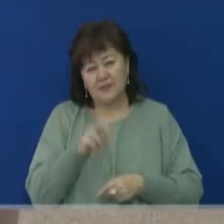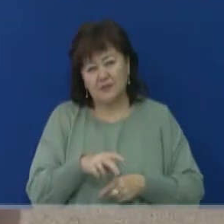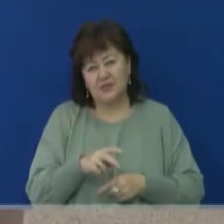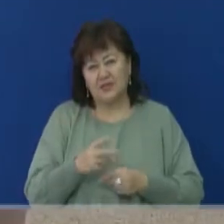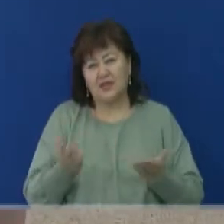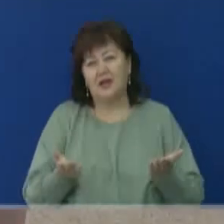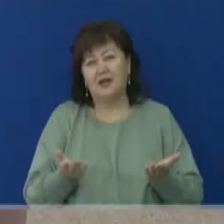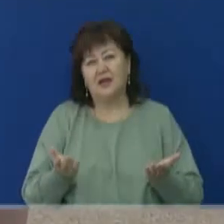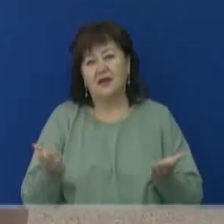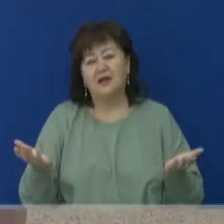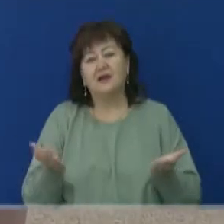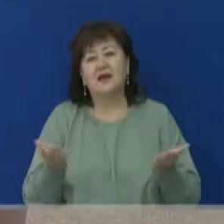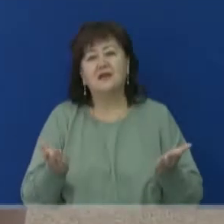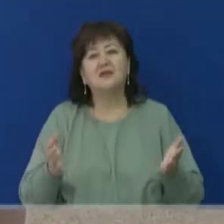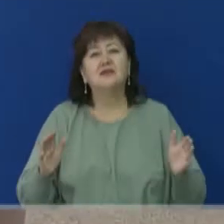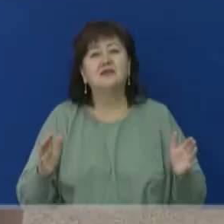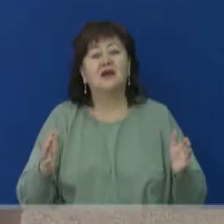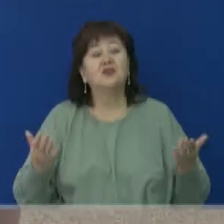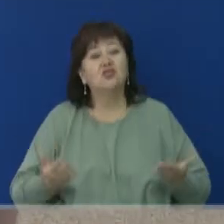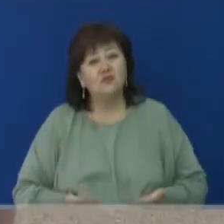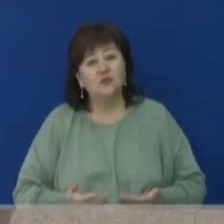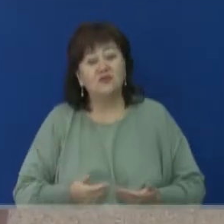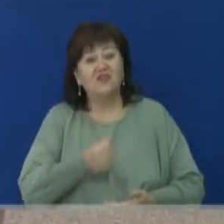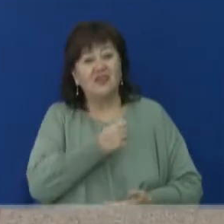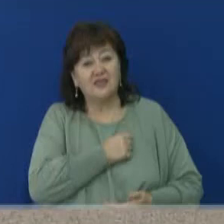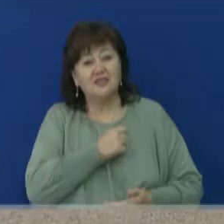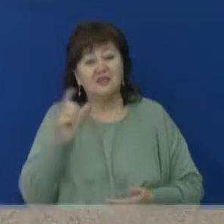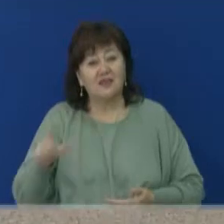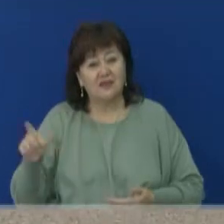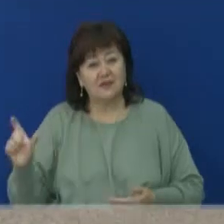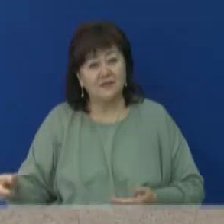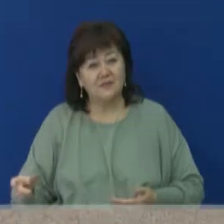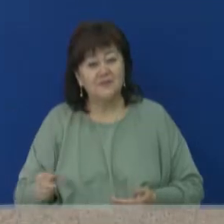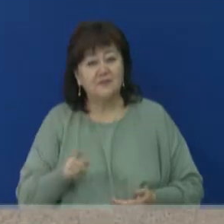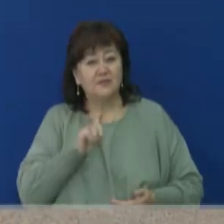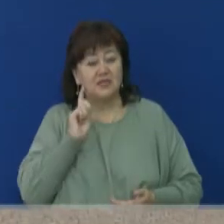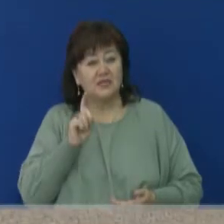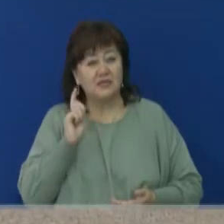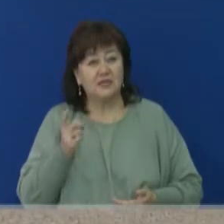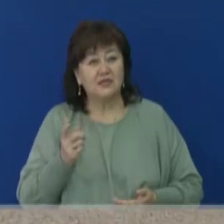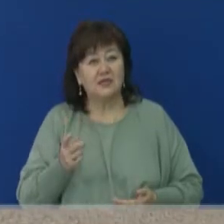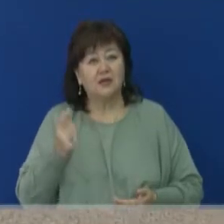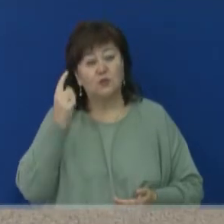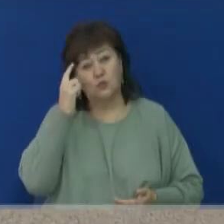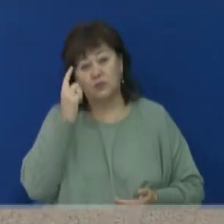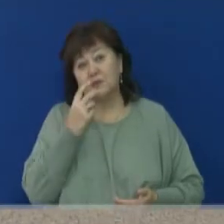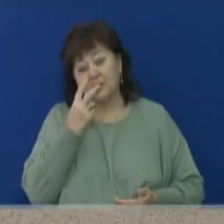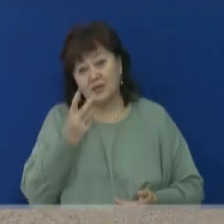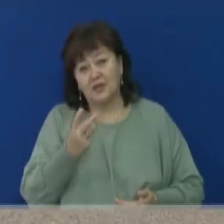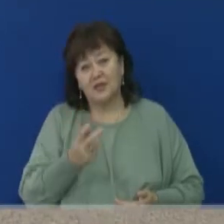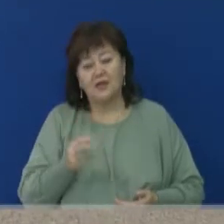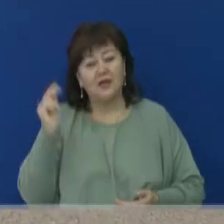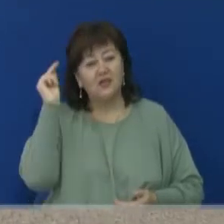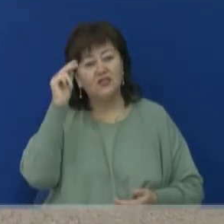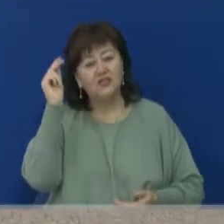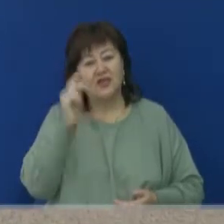мақсатымыз сарбаздарға жасалған жағдайды көзімізбен көру. Сол жағдай ойымыздан шықты. Оқу